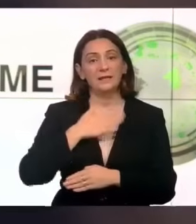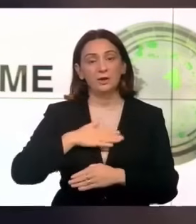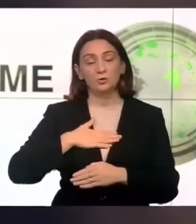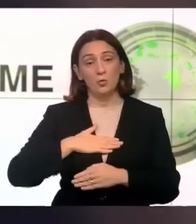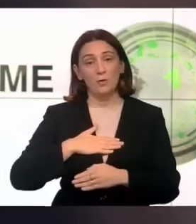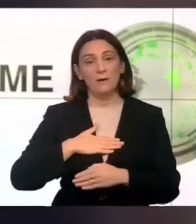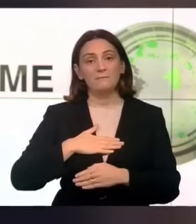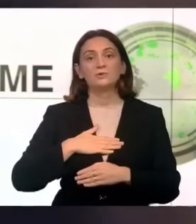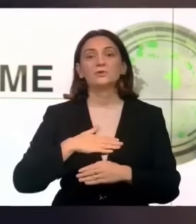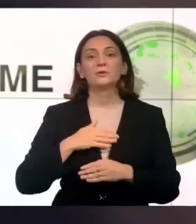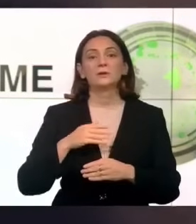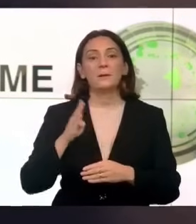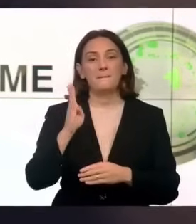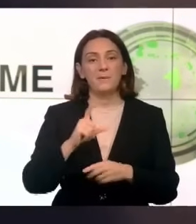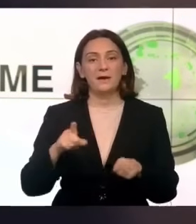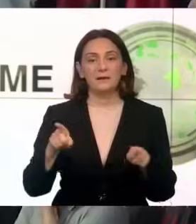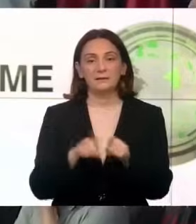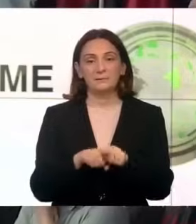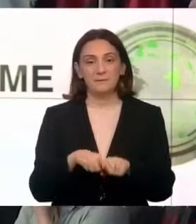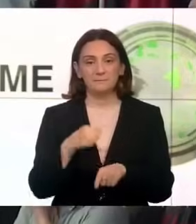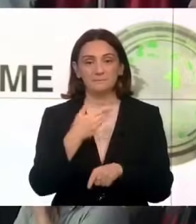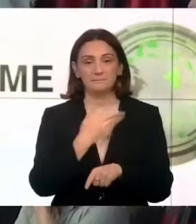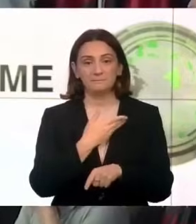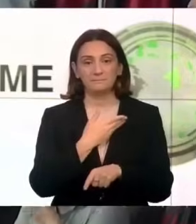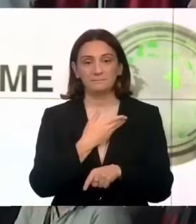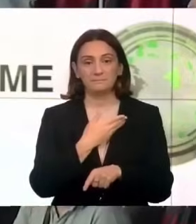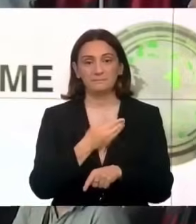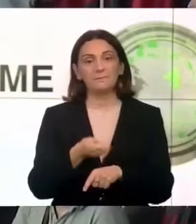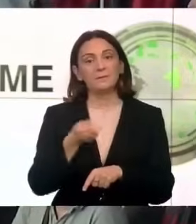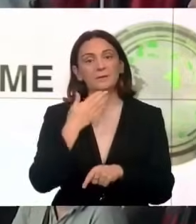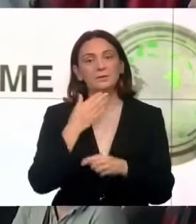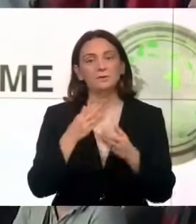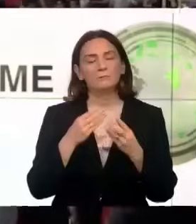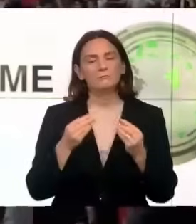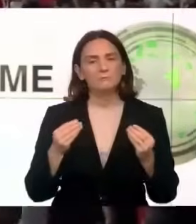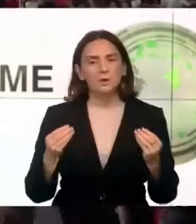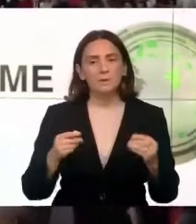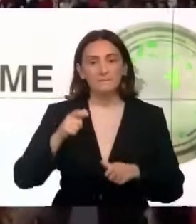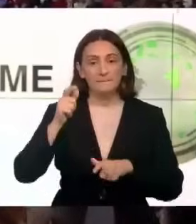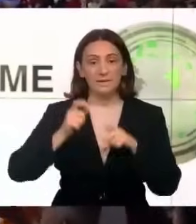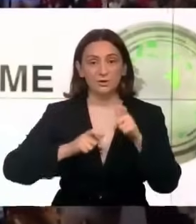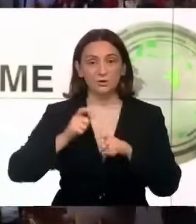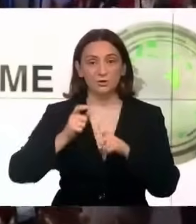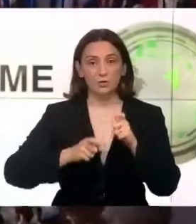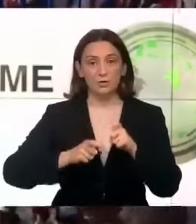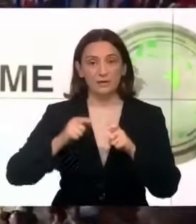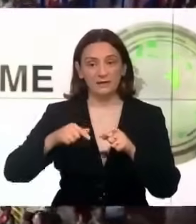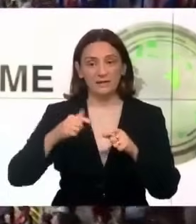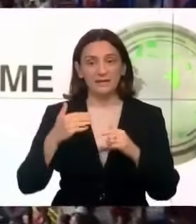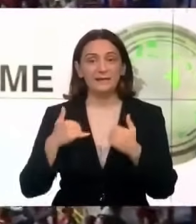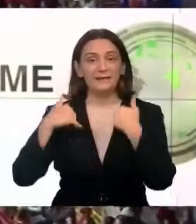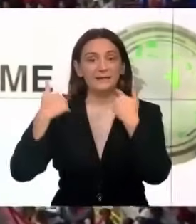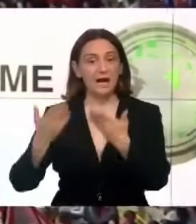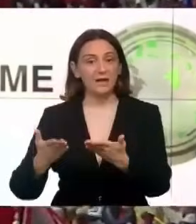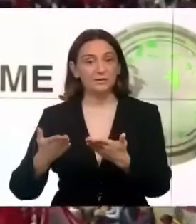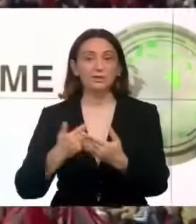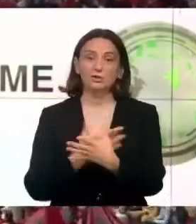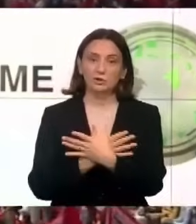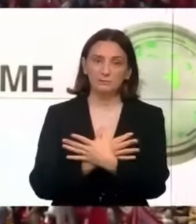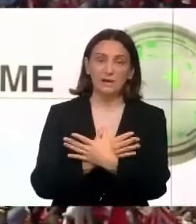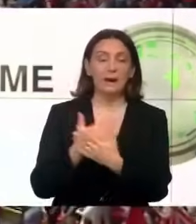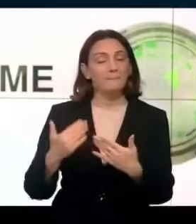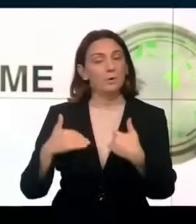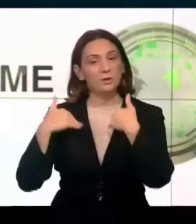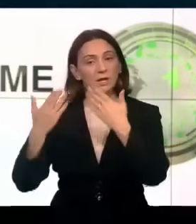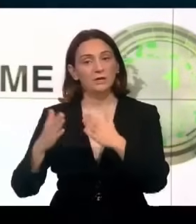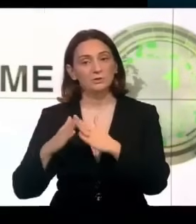Ky takim në New York vjen në një kohë kur me ndryshimet e kodit zgjedhor shqiptarë në emigracion do të mund të votojnë në zgjedhjet e